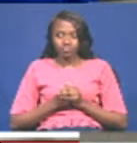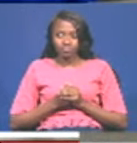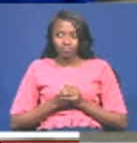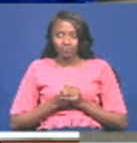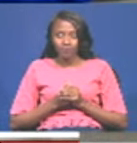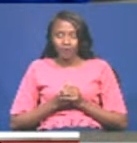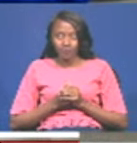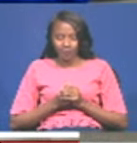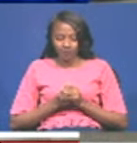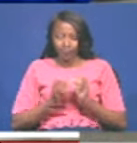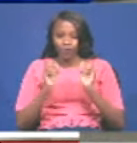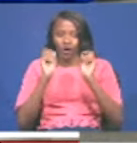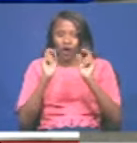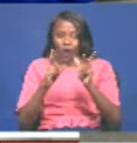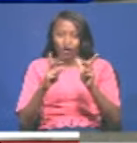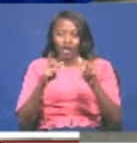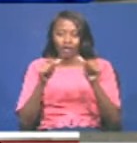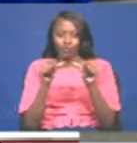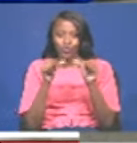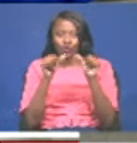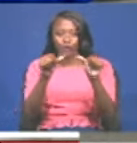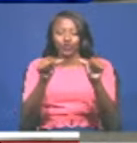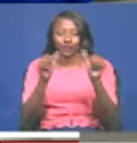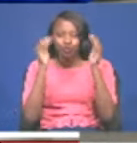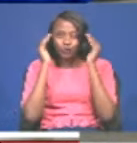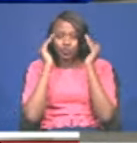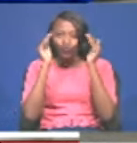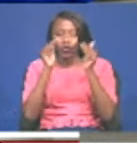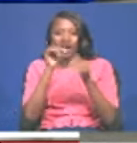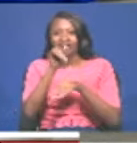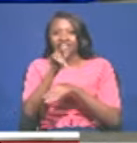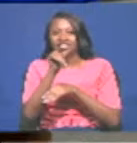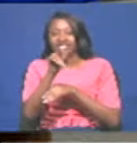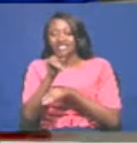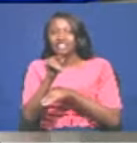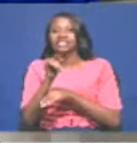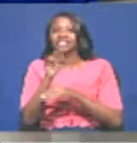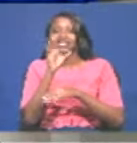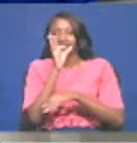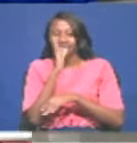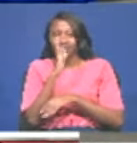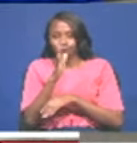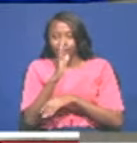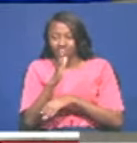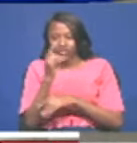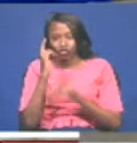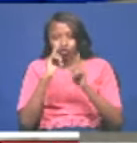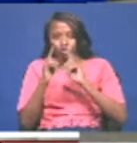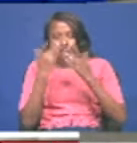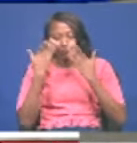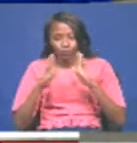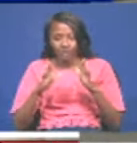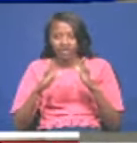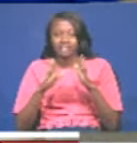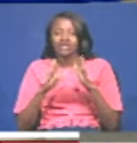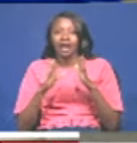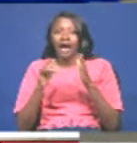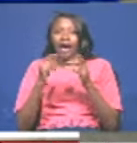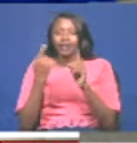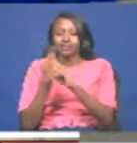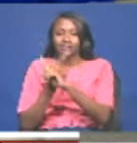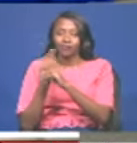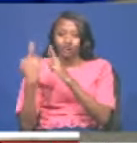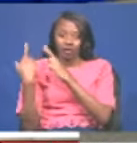Na mtazamaji, basi tukiendelea kuangazia hotuba hiyo ya Bwana Rais Dr. William Ruto, basi tuweze kuangalia majukumu ambayo ameweza kupewa Naibu